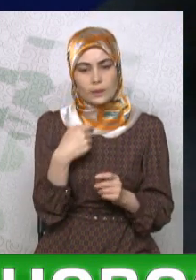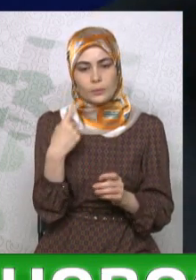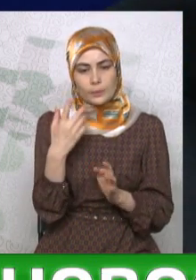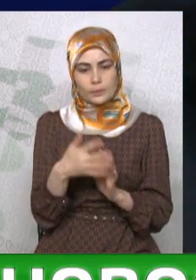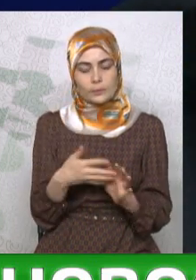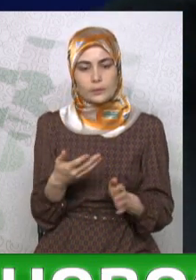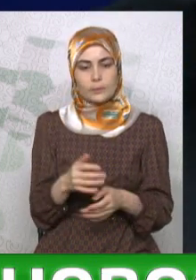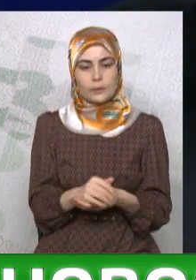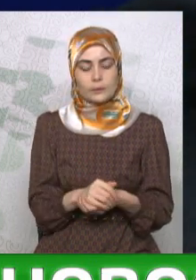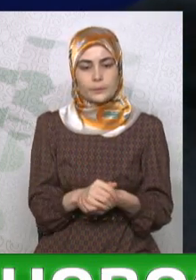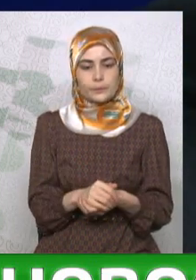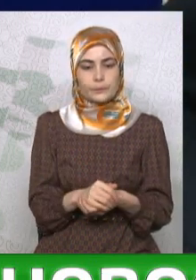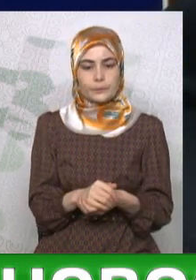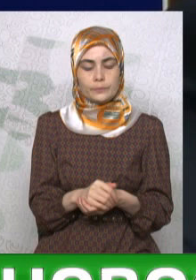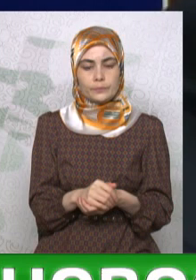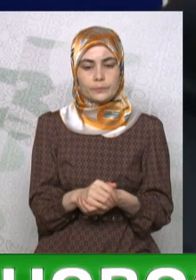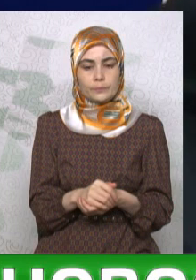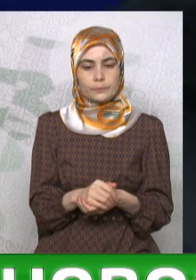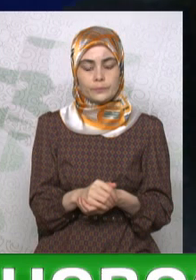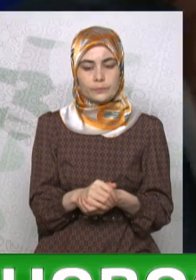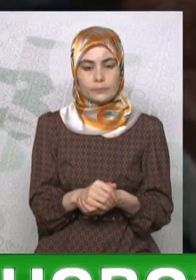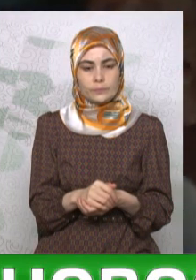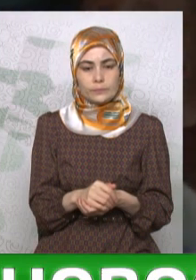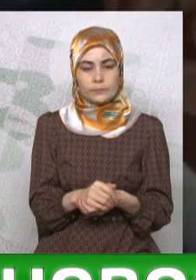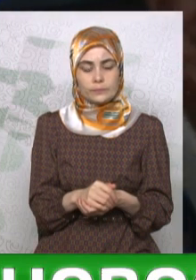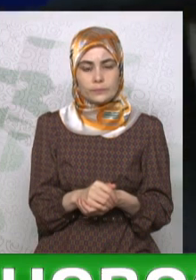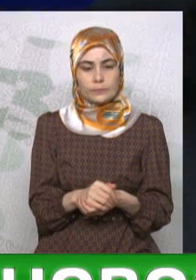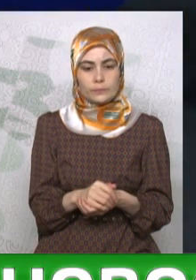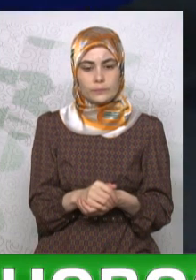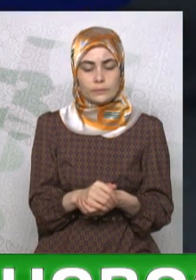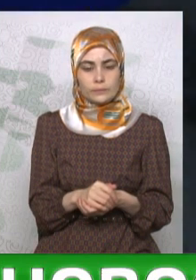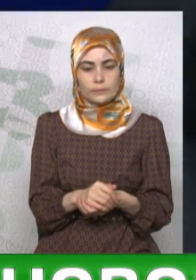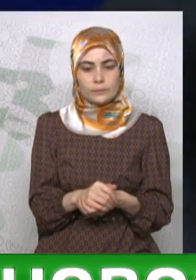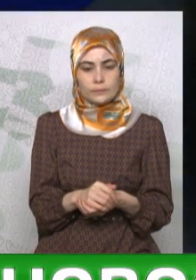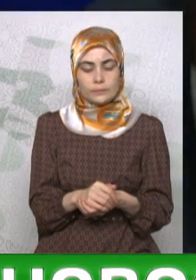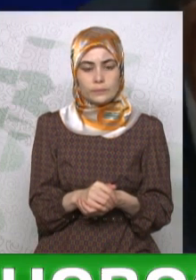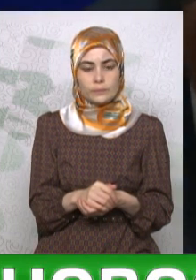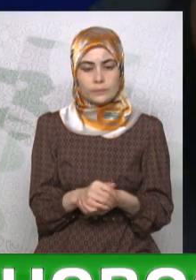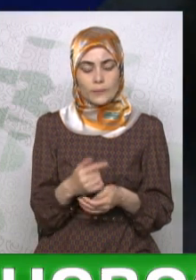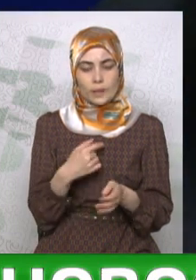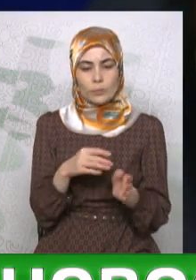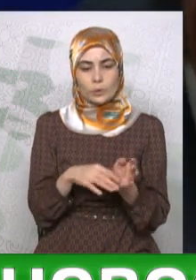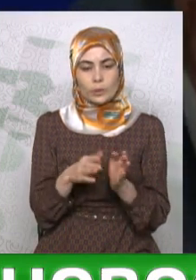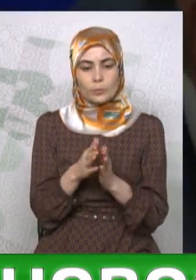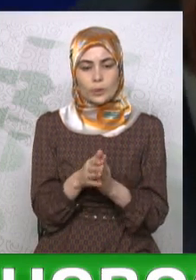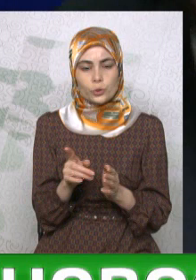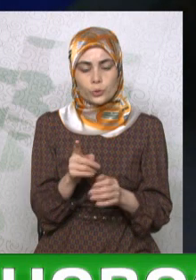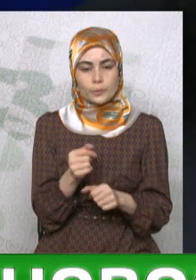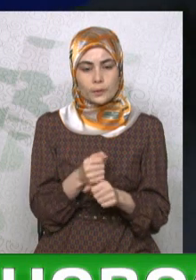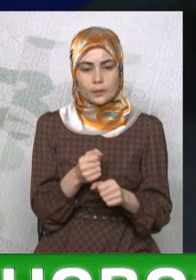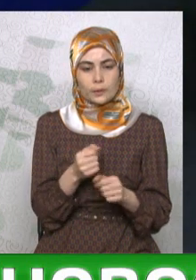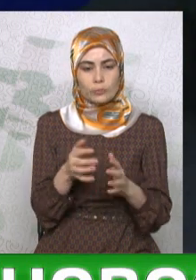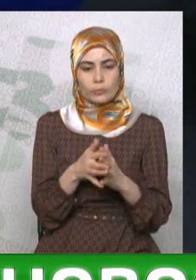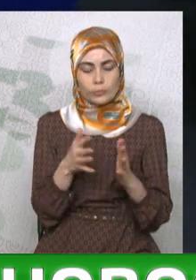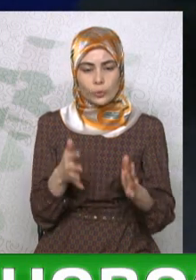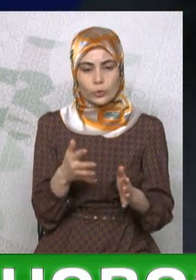и муниципальные, и ваши сети в ветхом состоянии потихоньку износ увеличивается. Но я прошу просто сделать больше